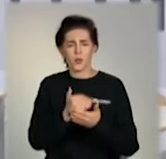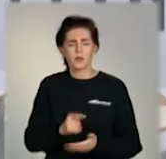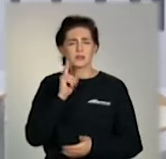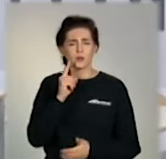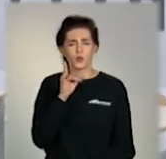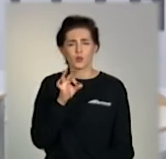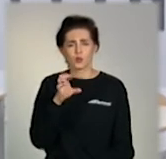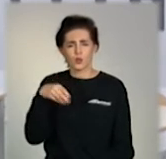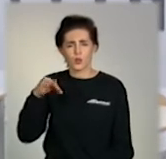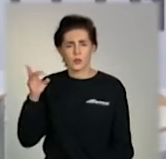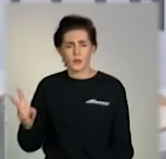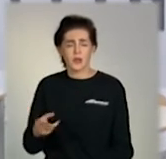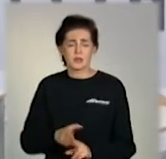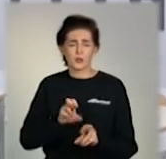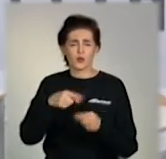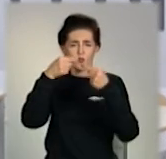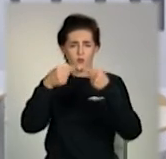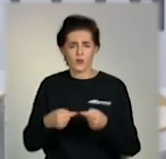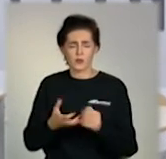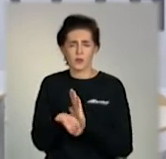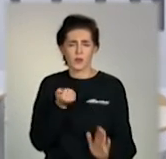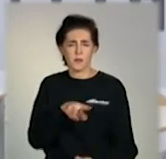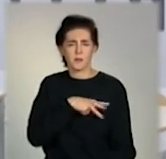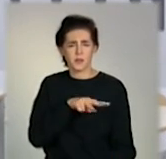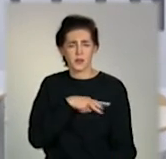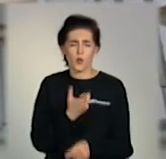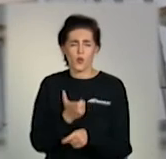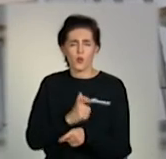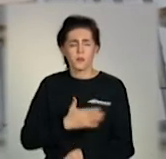Росток». Ну і, відповідно, от сьогодні отримують награди. Це дуже